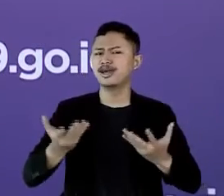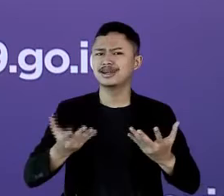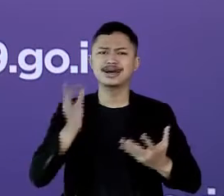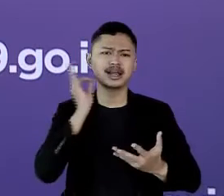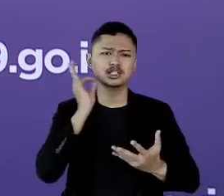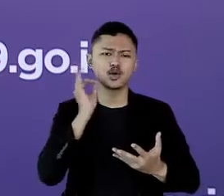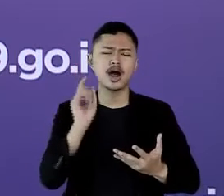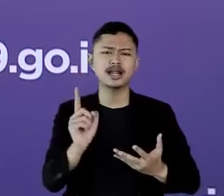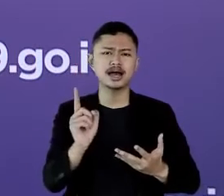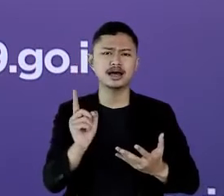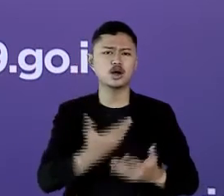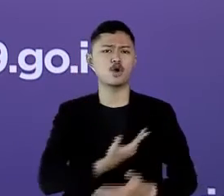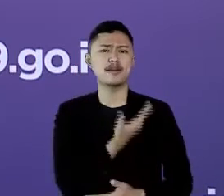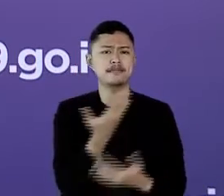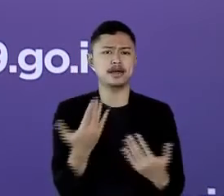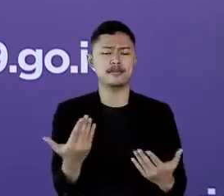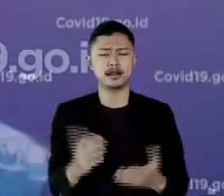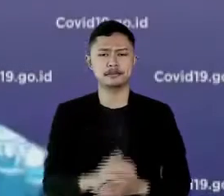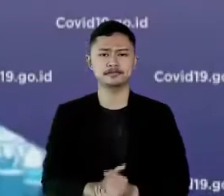dipertaruhkan.